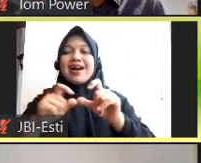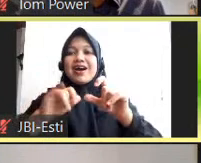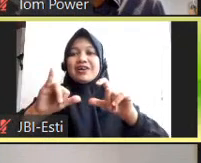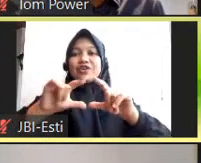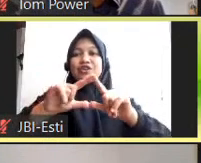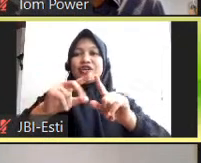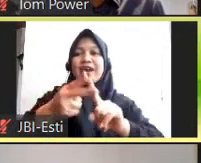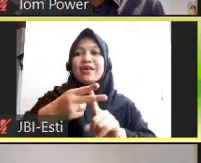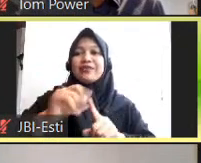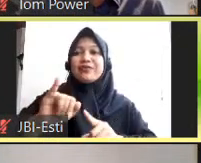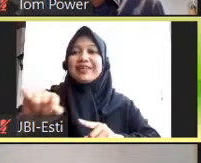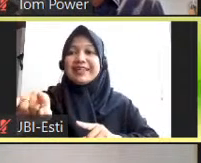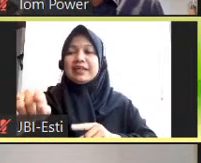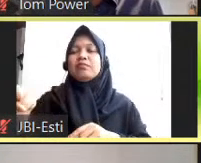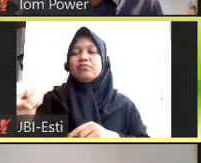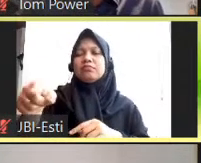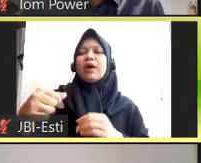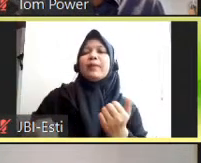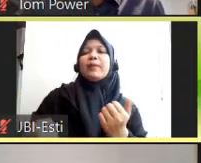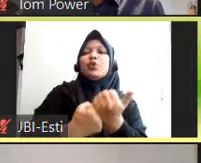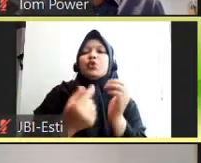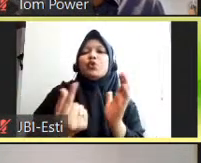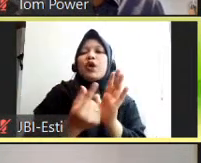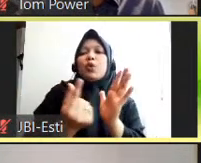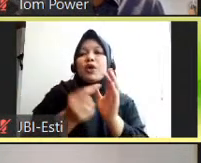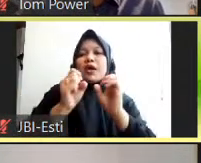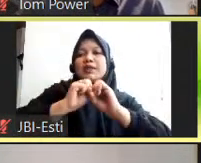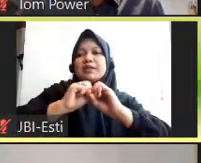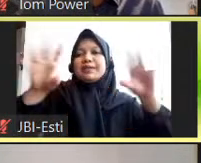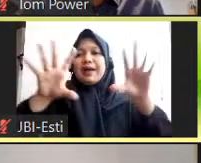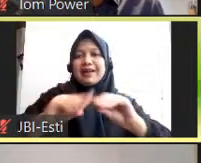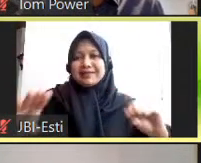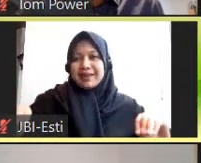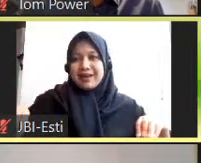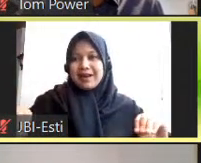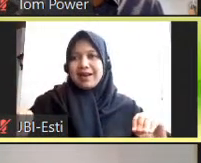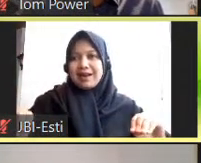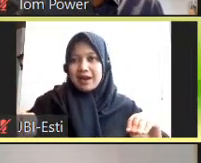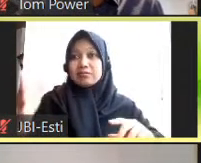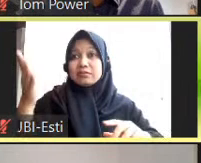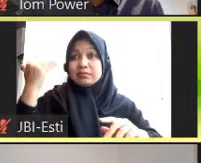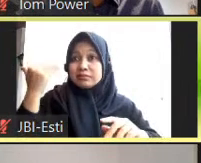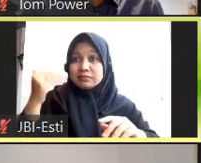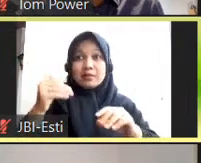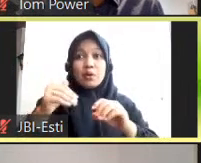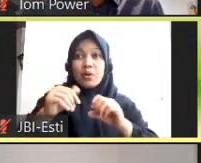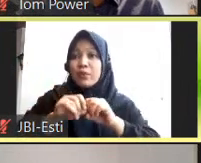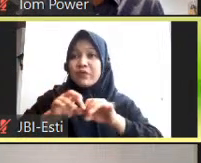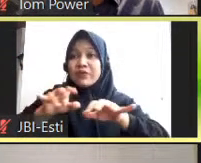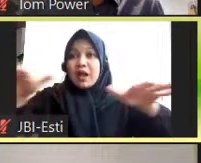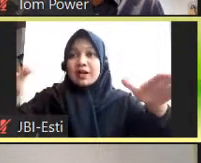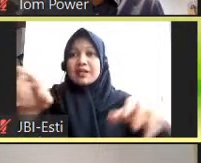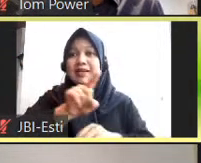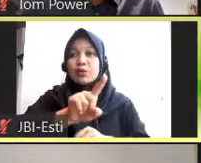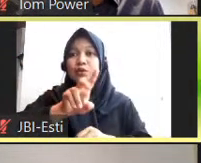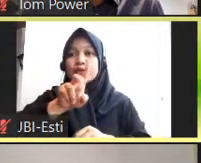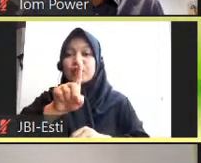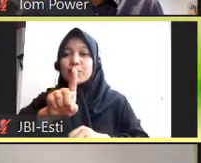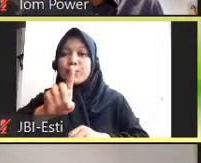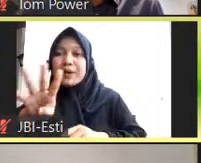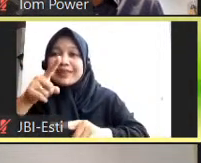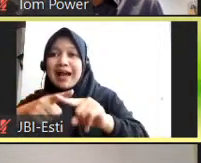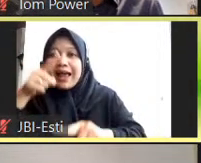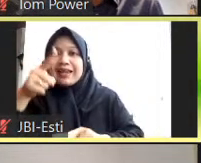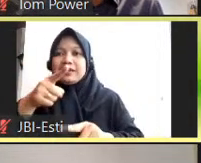Undang-Undang Cipta Kerja. Dan ini viral ya, jadi 144 kali dibagikan dan mendapat 376 komentar